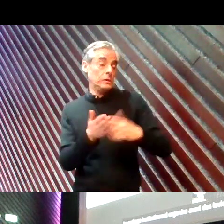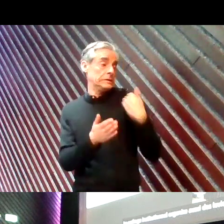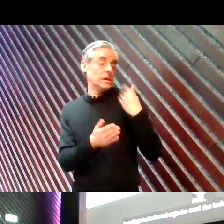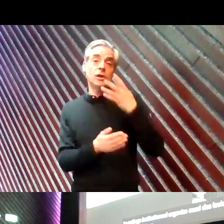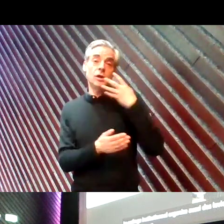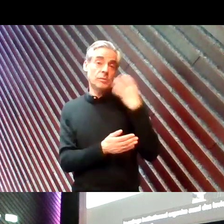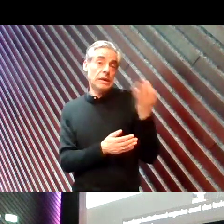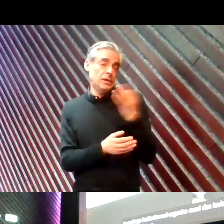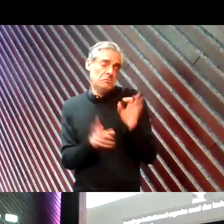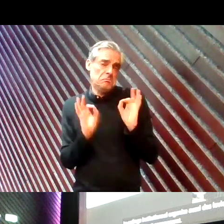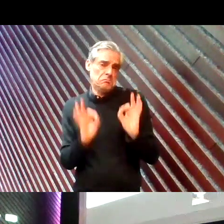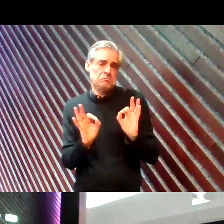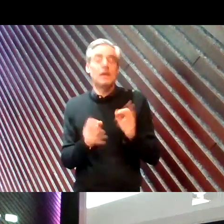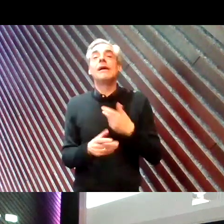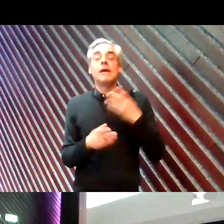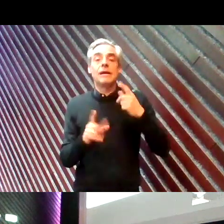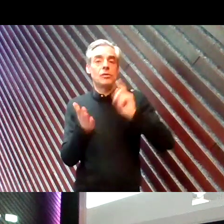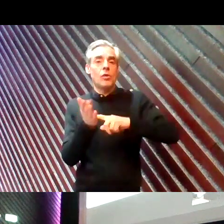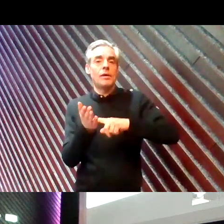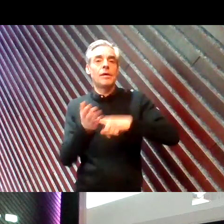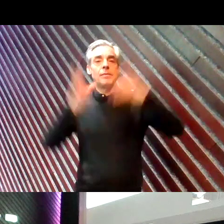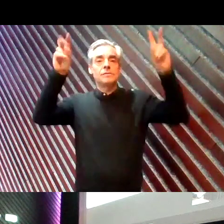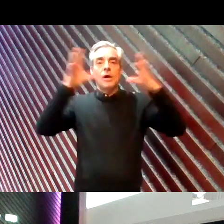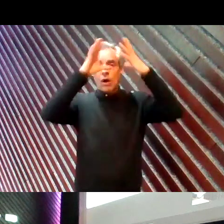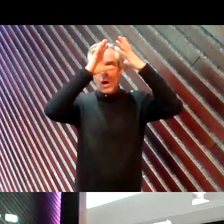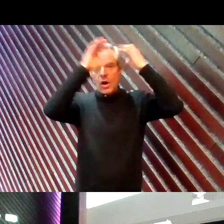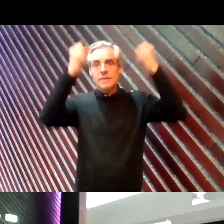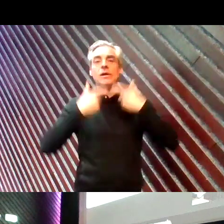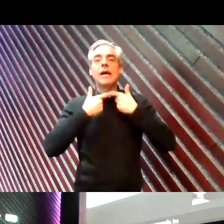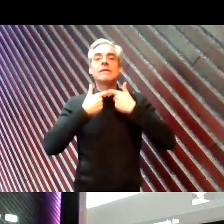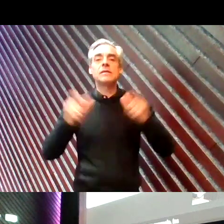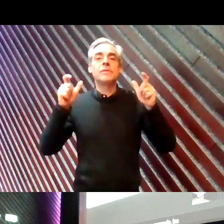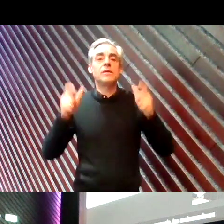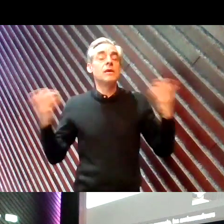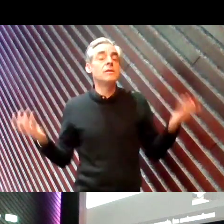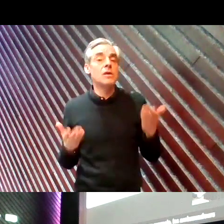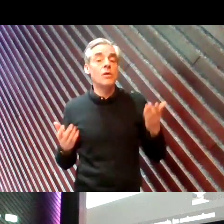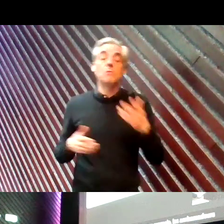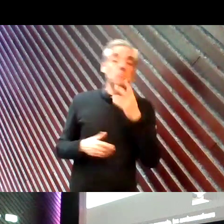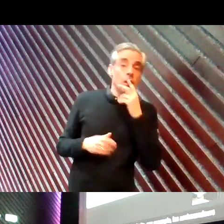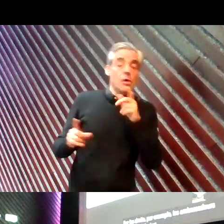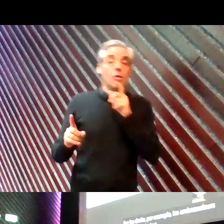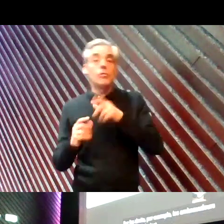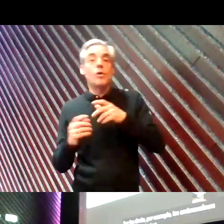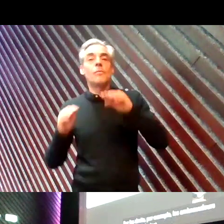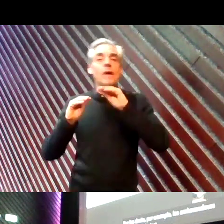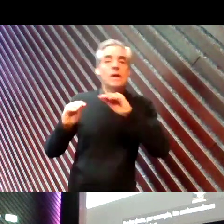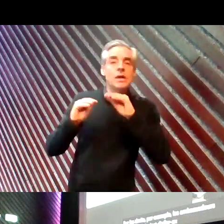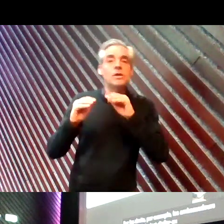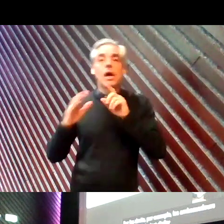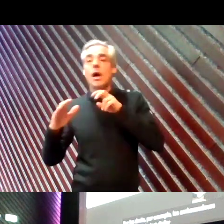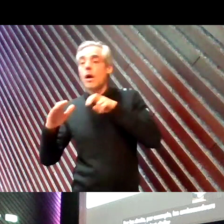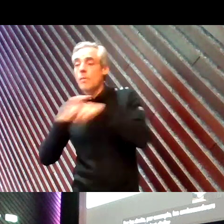Jérémy tout à l'heure, sur les droits, par exemple, des ambassadeurs d'accessibilité, c'est d'aller au-devant des commerces pour